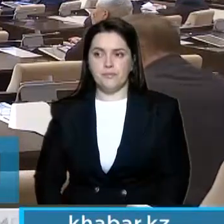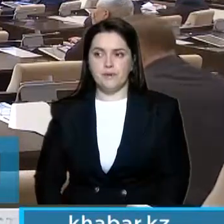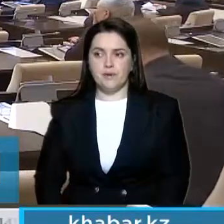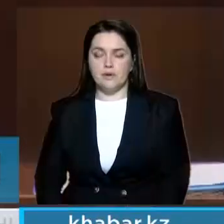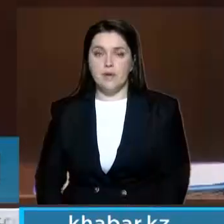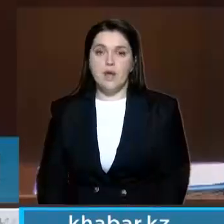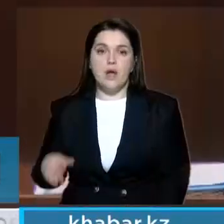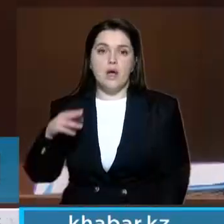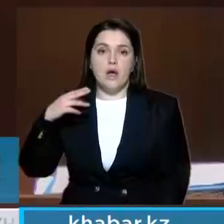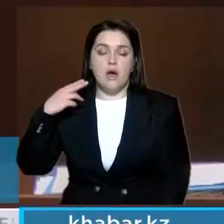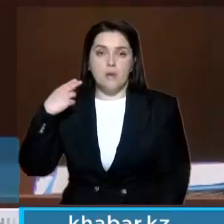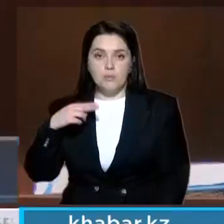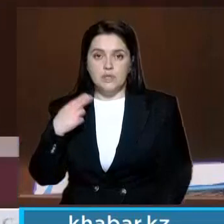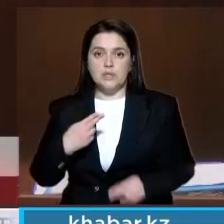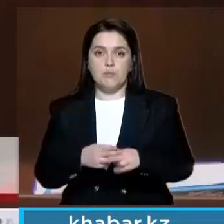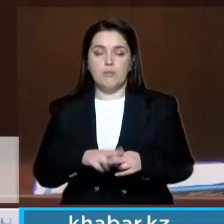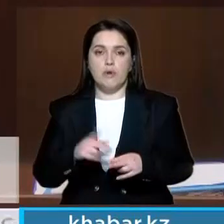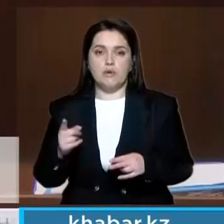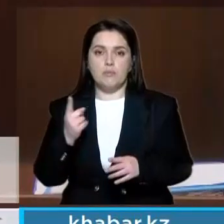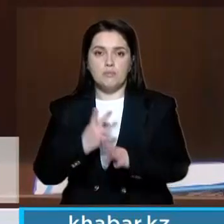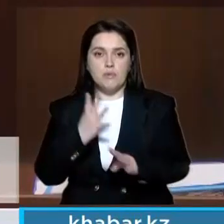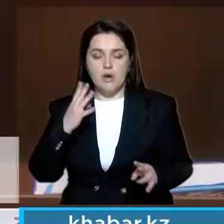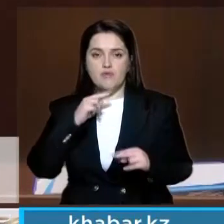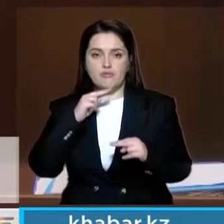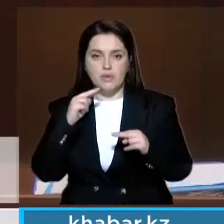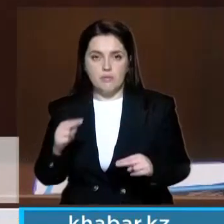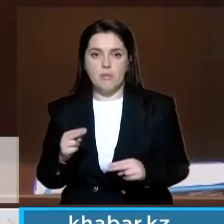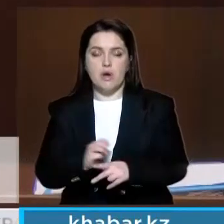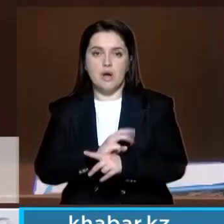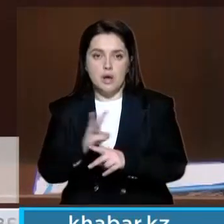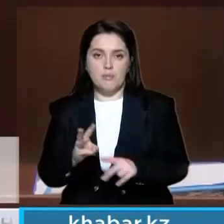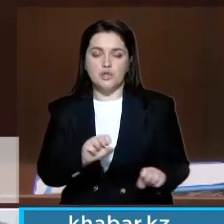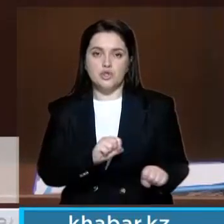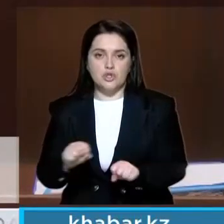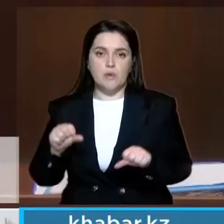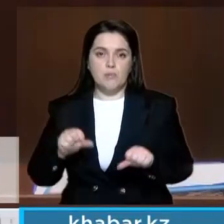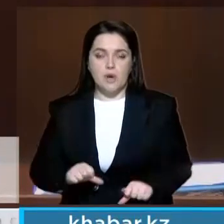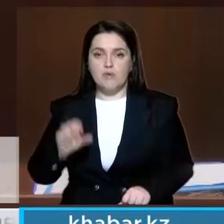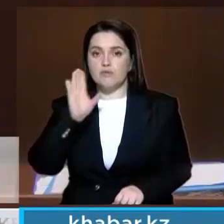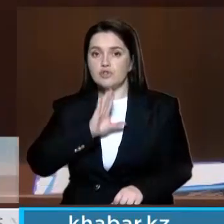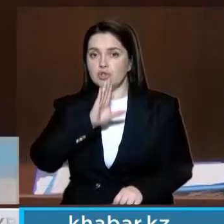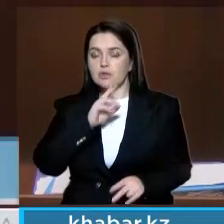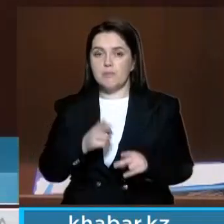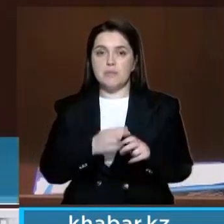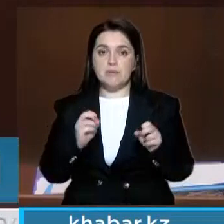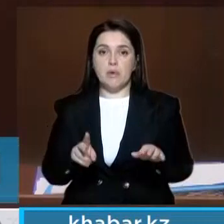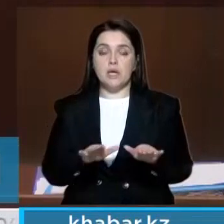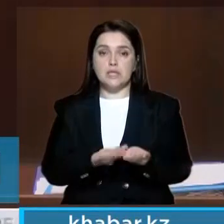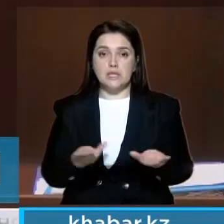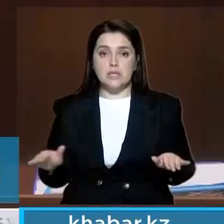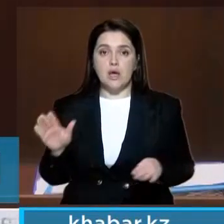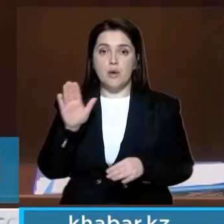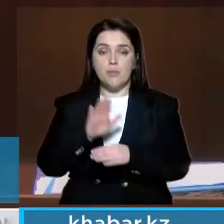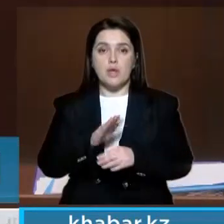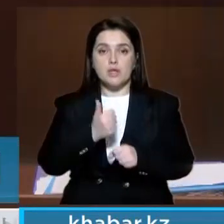автобуса смж Мар токаев уделяет приоритетное внимание вопросам обеспечения защиты прав женщин и безопасности детей в рамках поручения главы